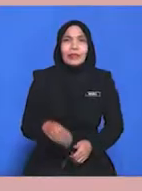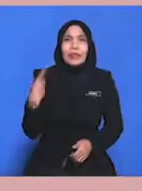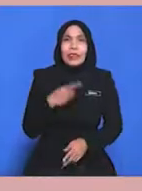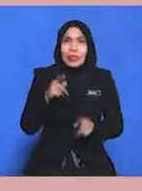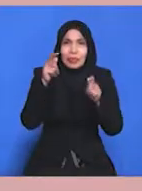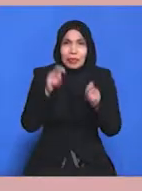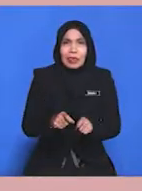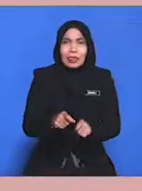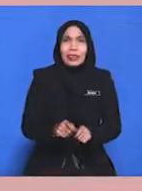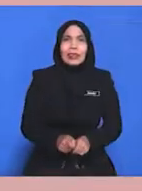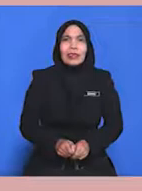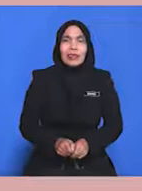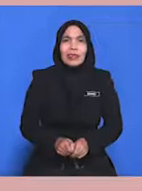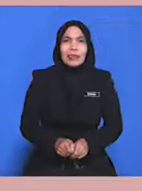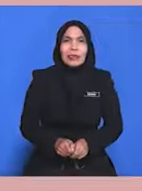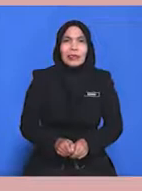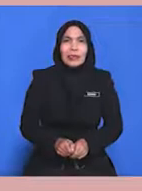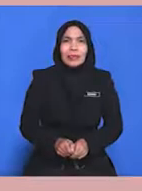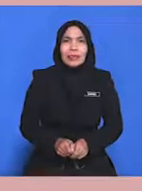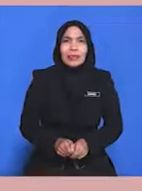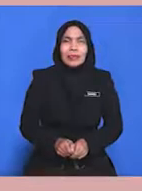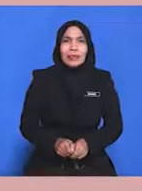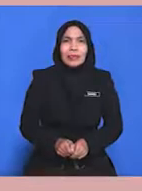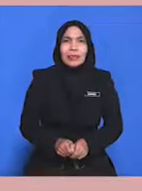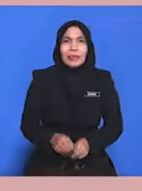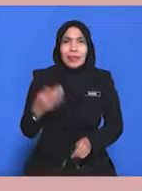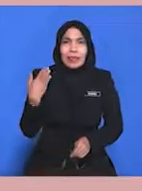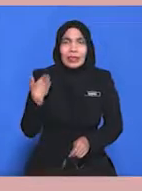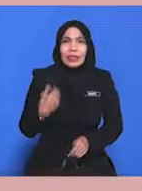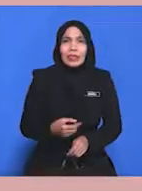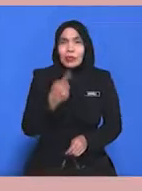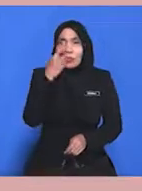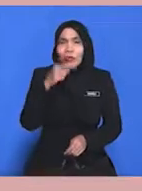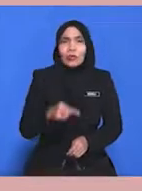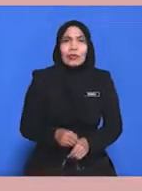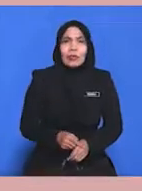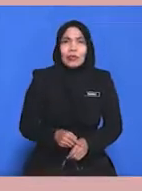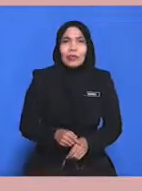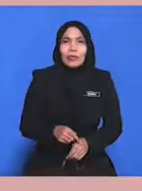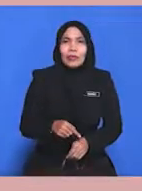beberapa perkara asas ini untuk dipertimbangkan.